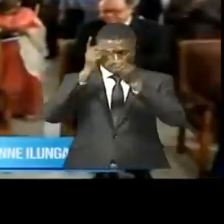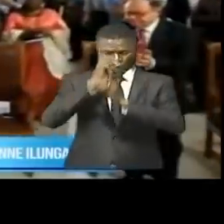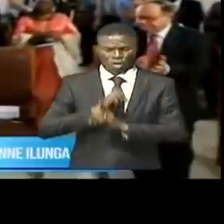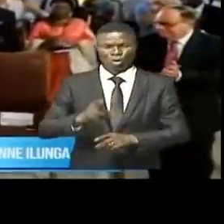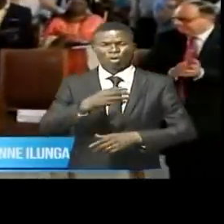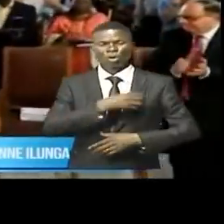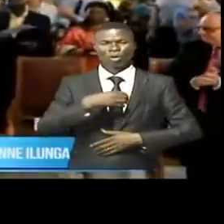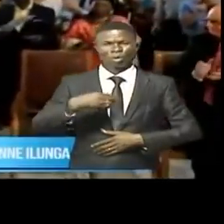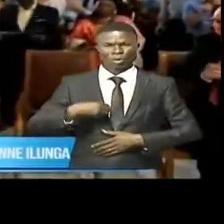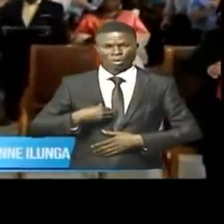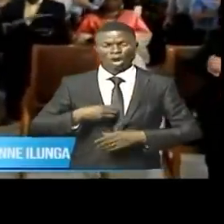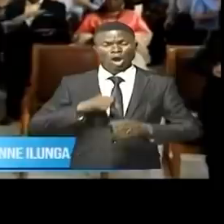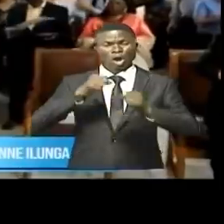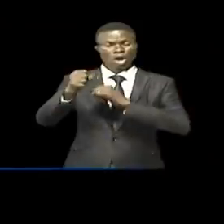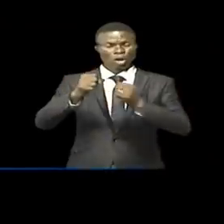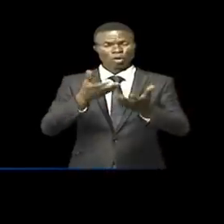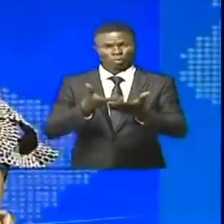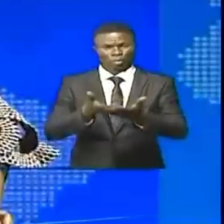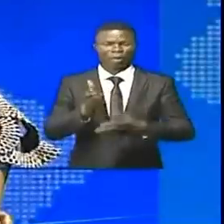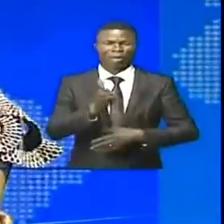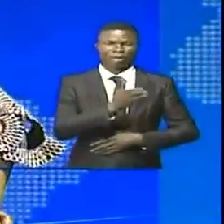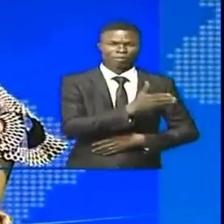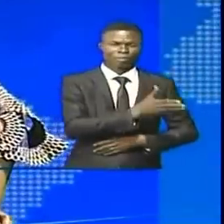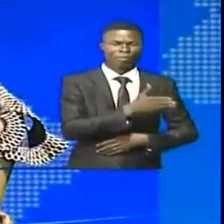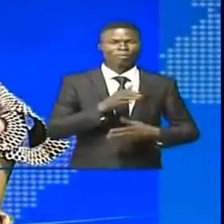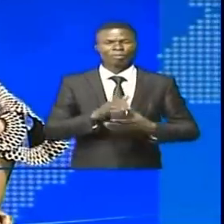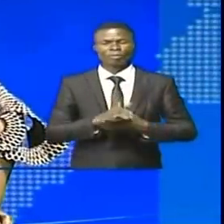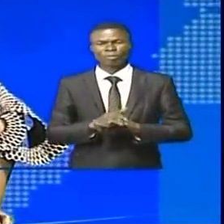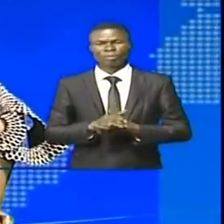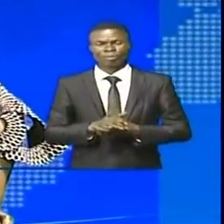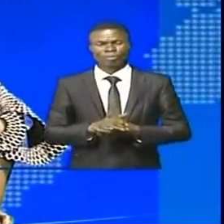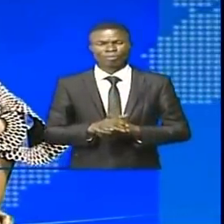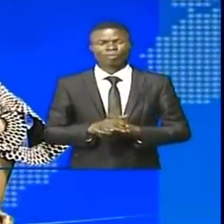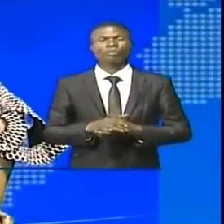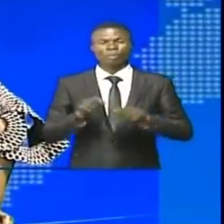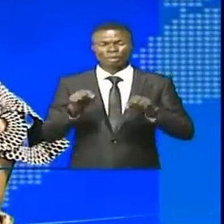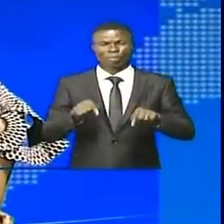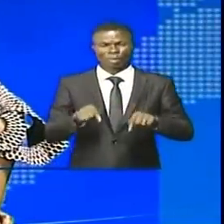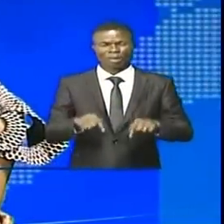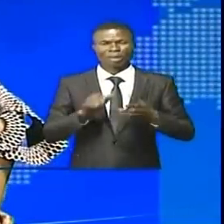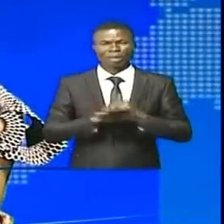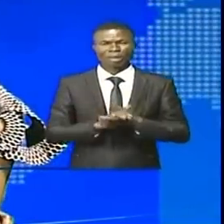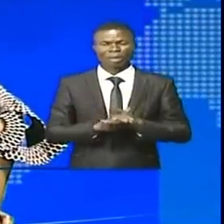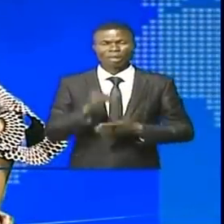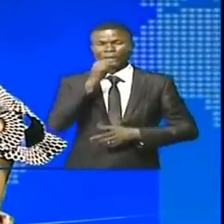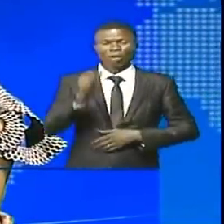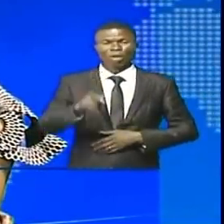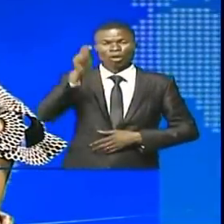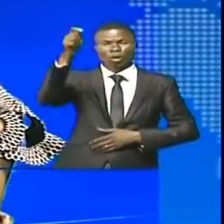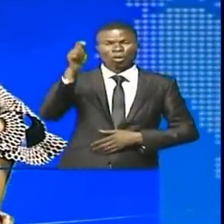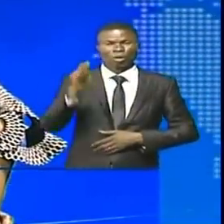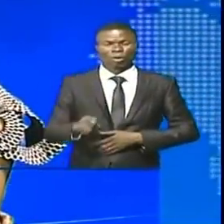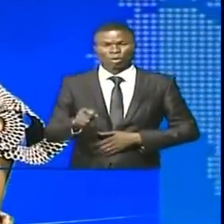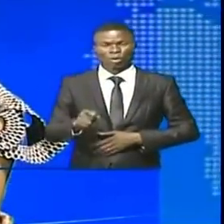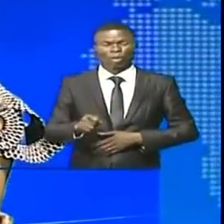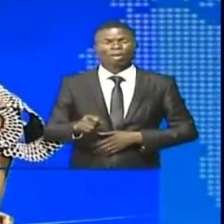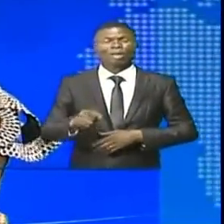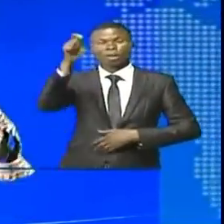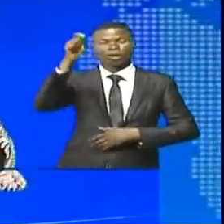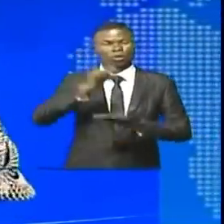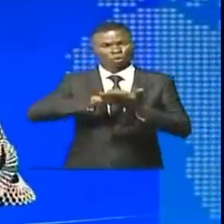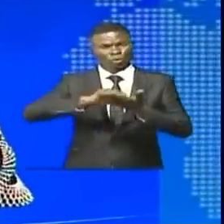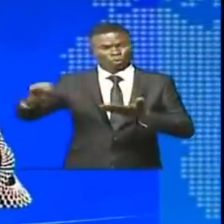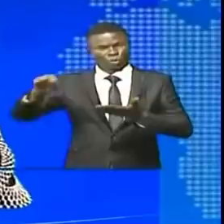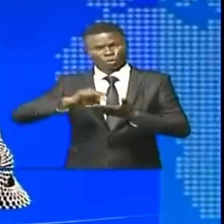femmes un combat tout à fait autre chose à présent les anciens combattants et les retraités militaires